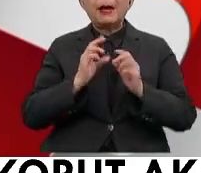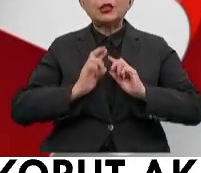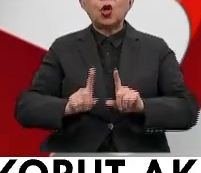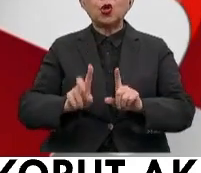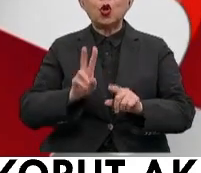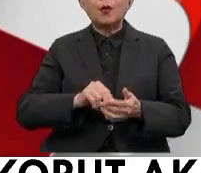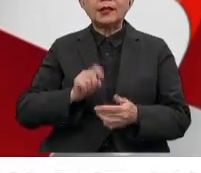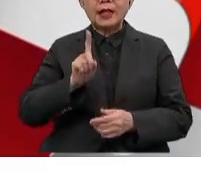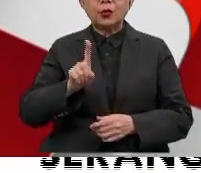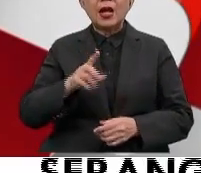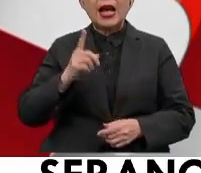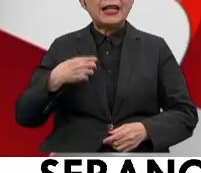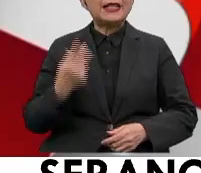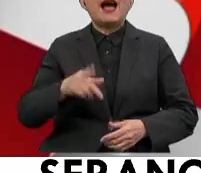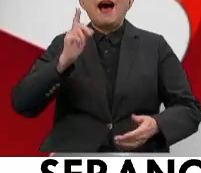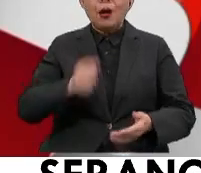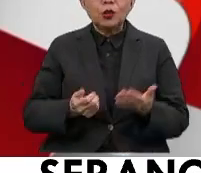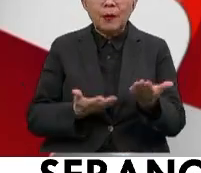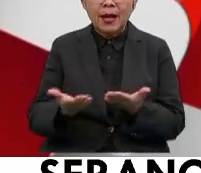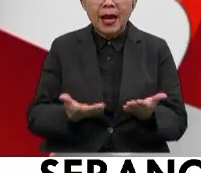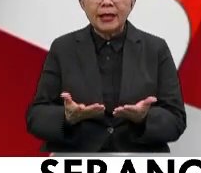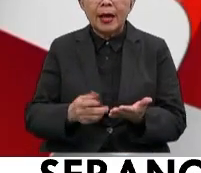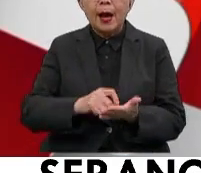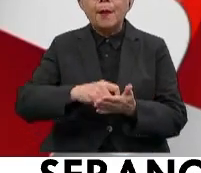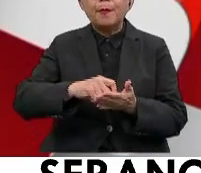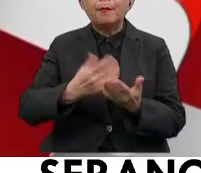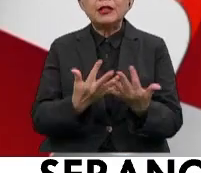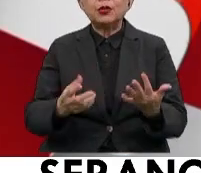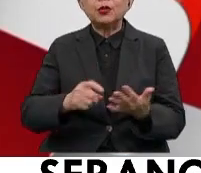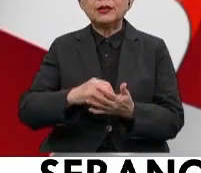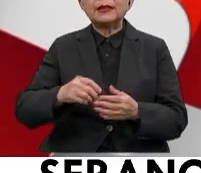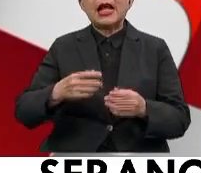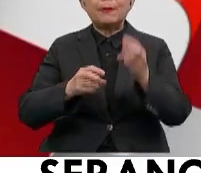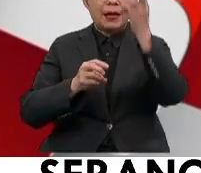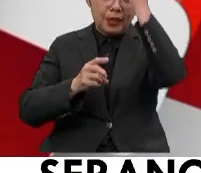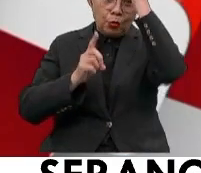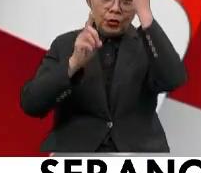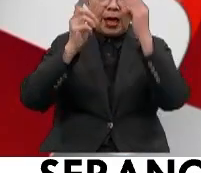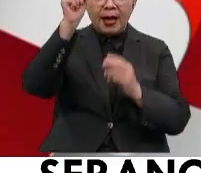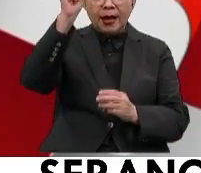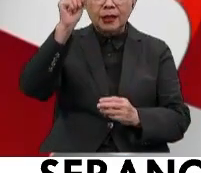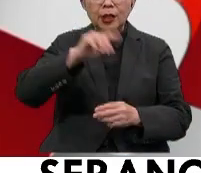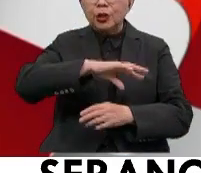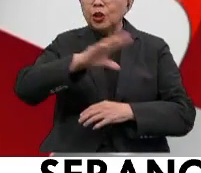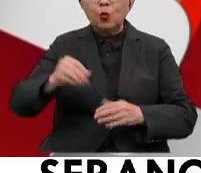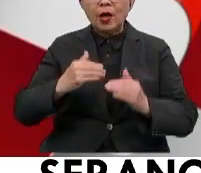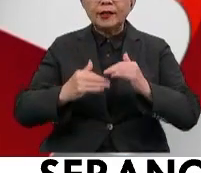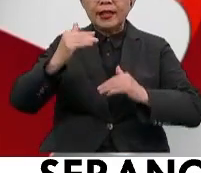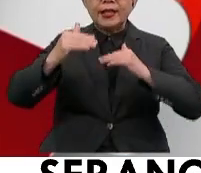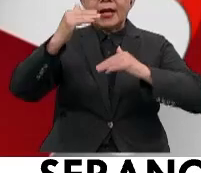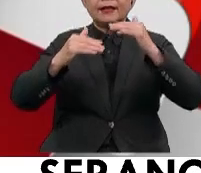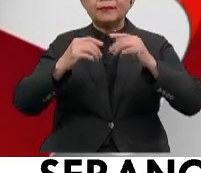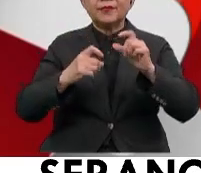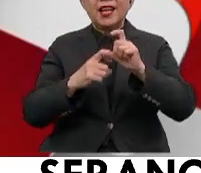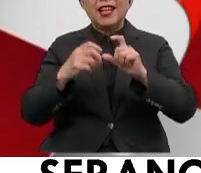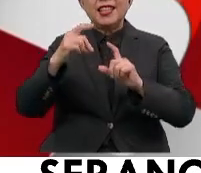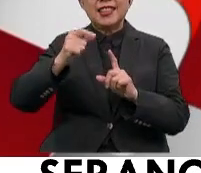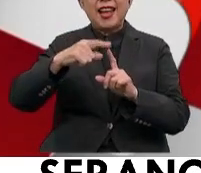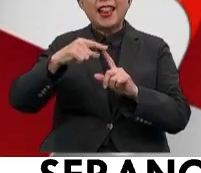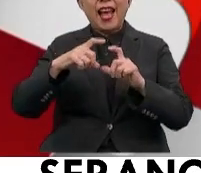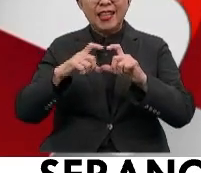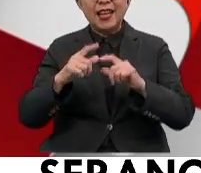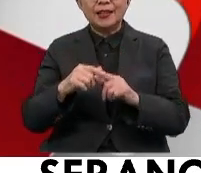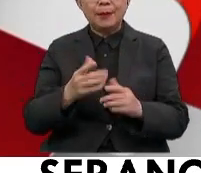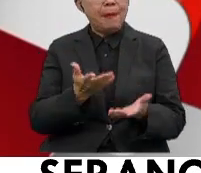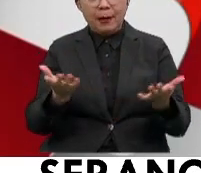1, kita harus melayani masyarakat Kalimantan Utara pada semua tingkat stratanya dimanapun juga